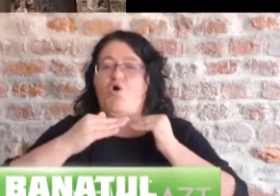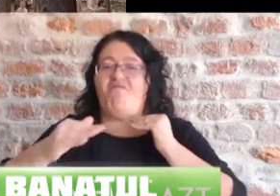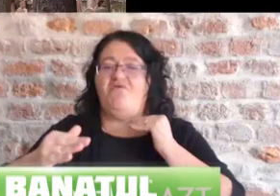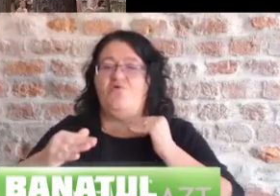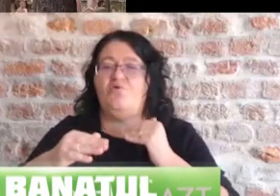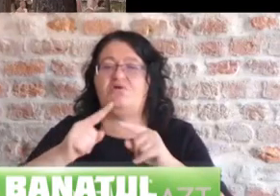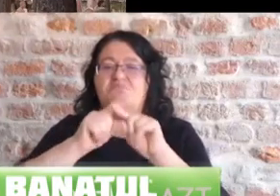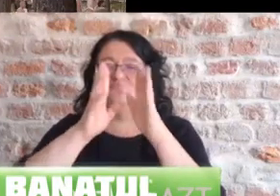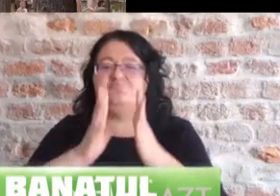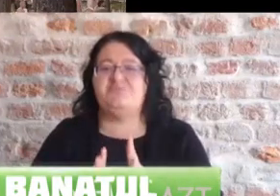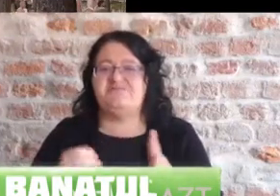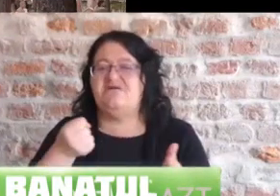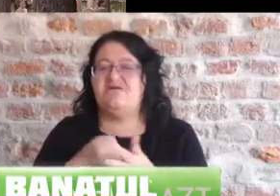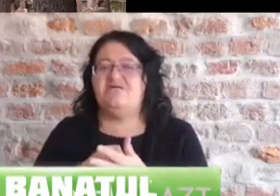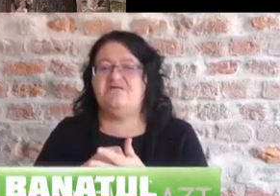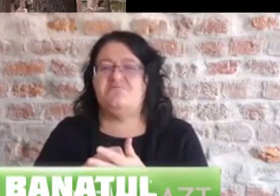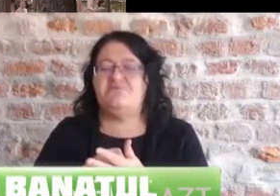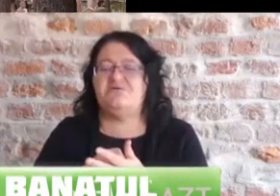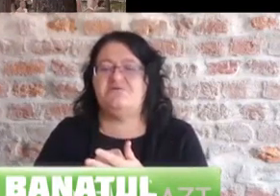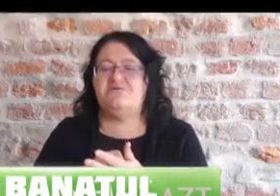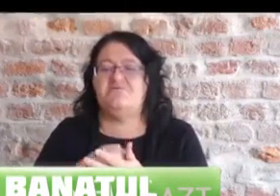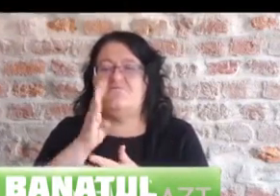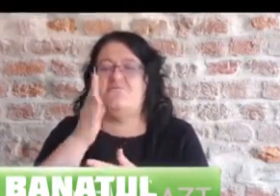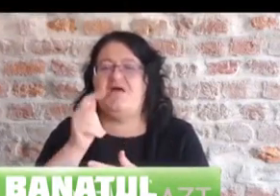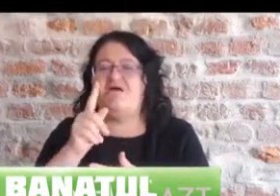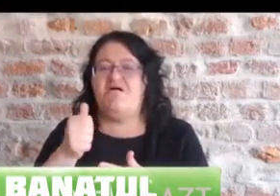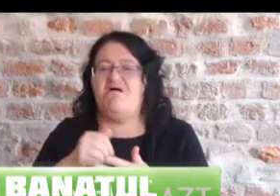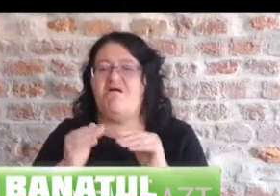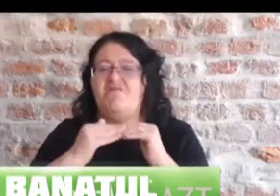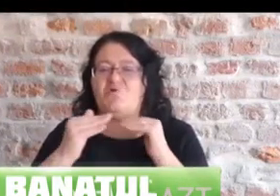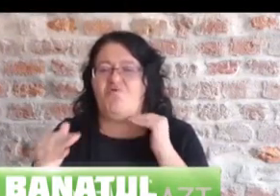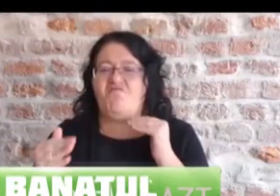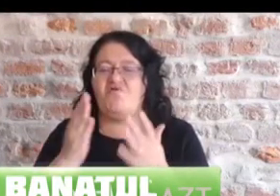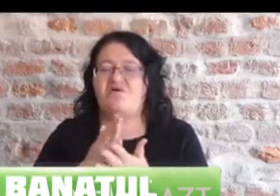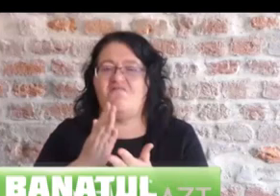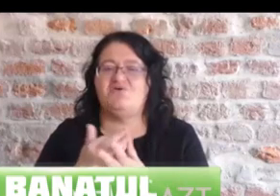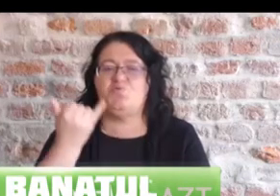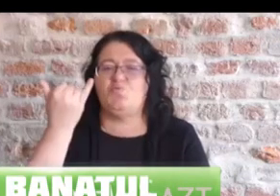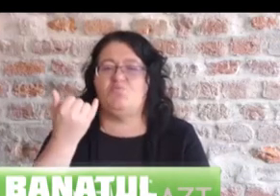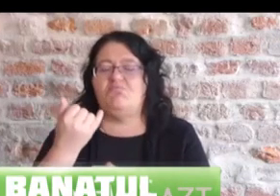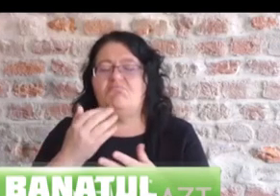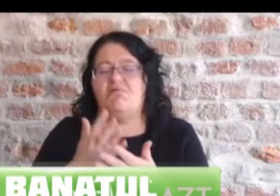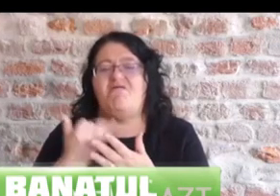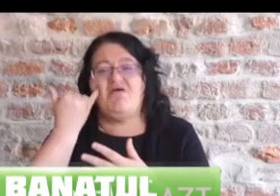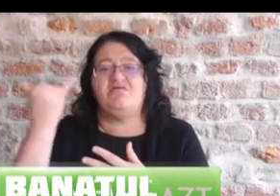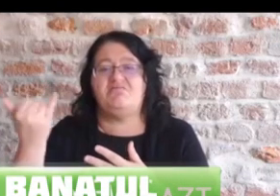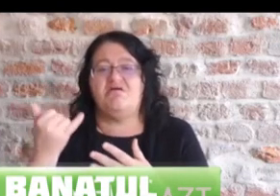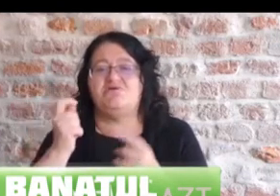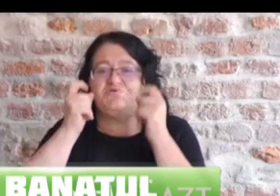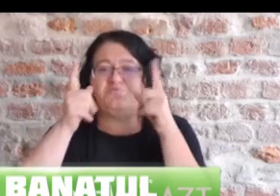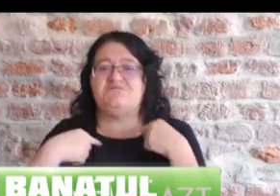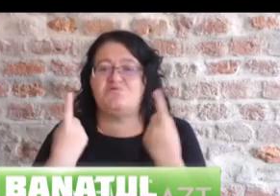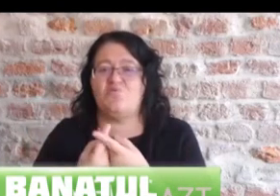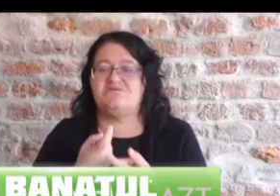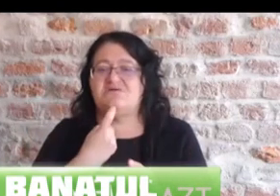între catedrală și Malul Begăi. Asta a fost una dintre, nu știu, și surprizele noastre